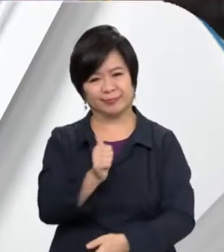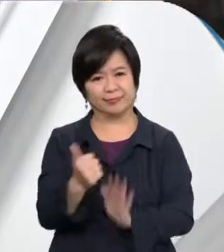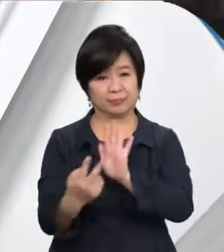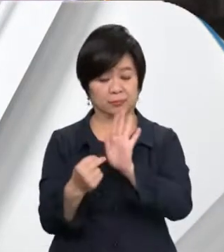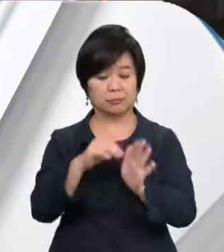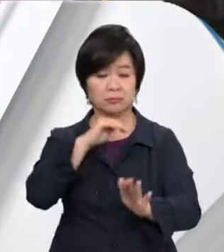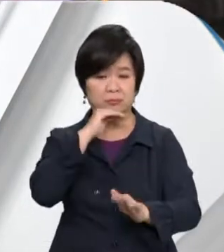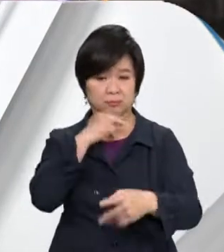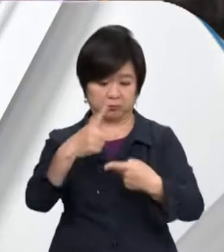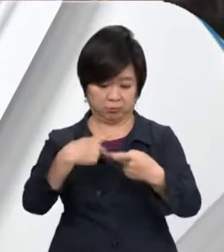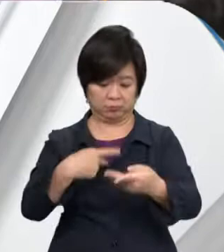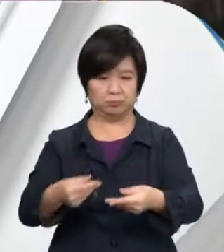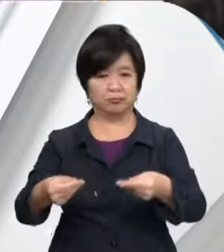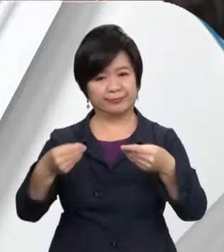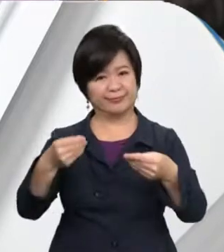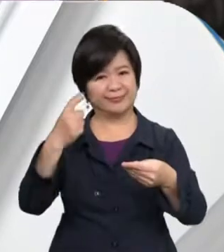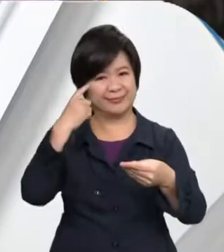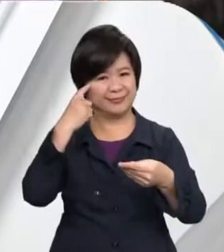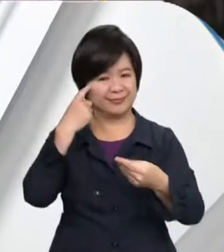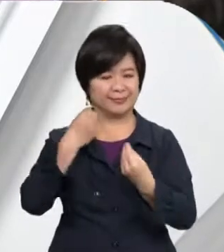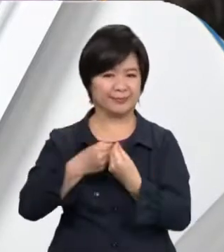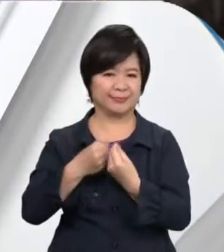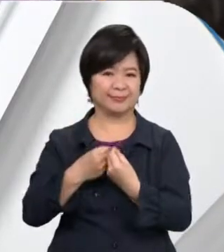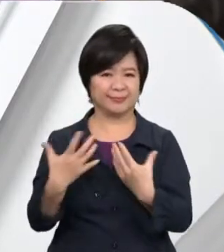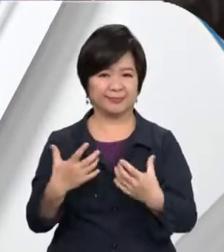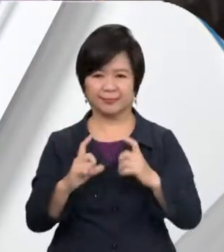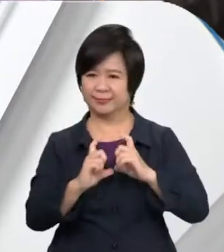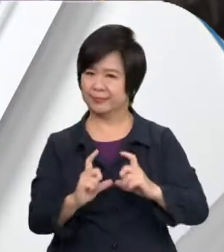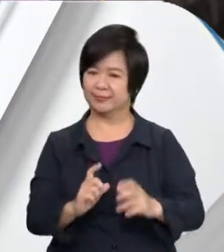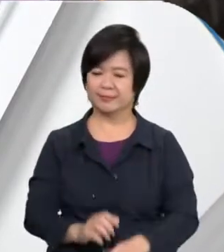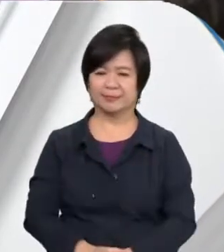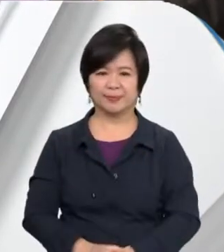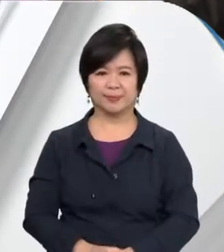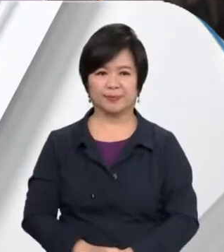提数到判决书以后，再过上困难，按样会做。记者钟子明，苗栗报道。